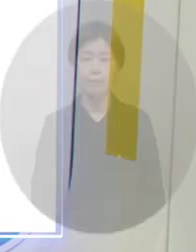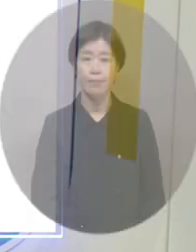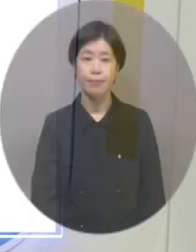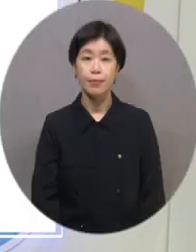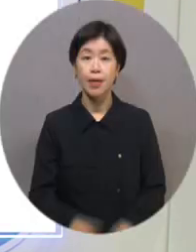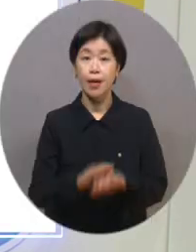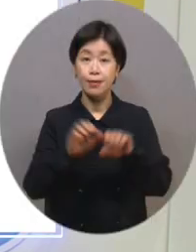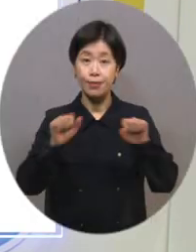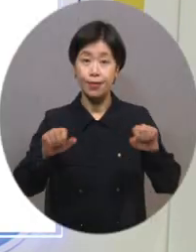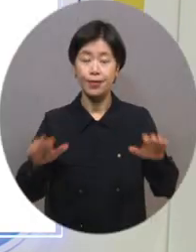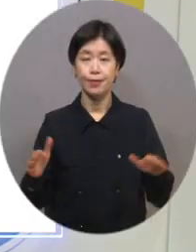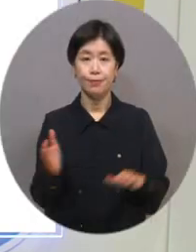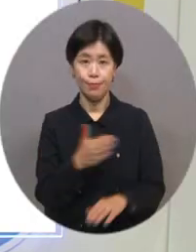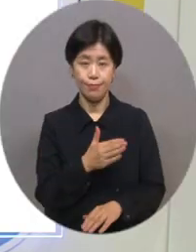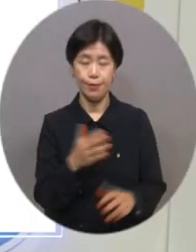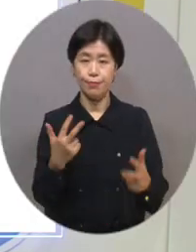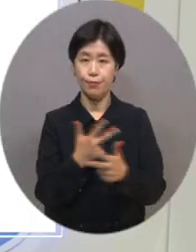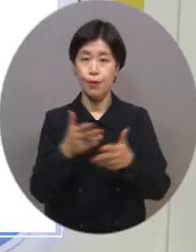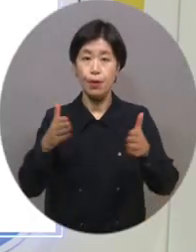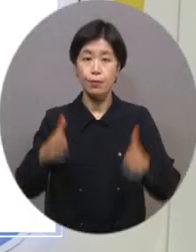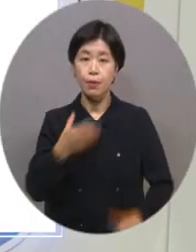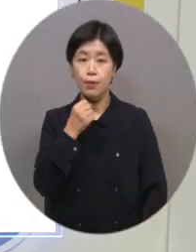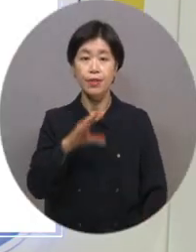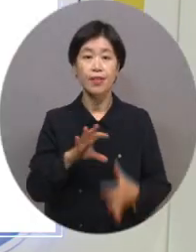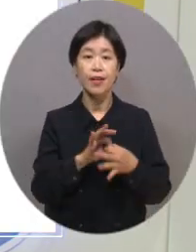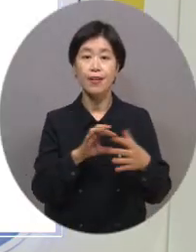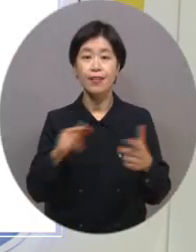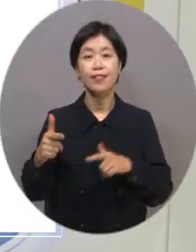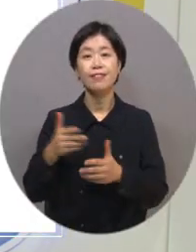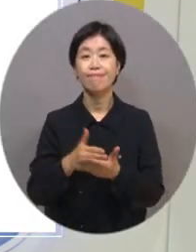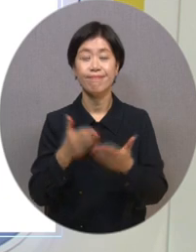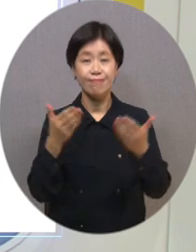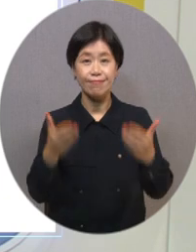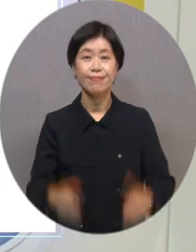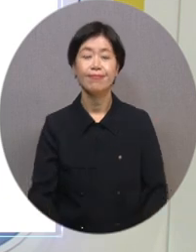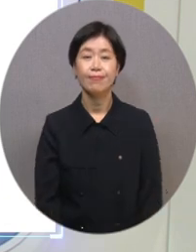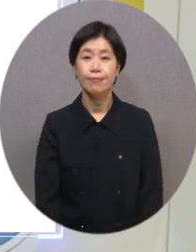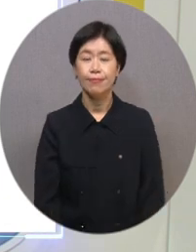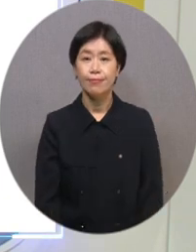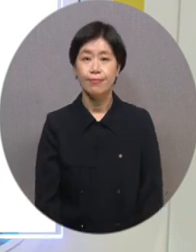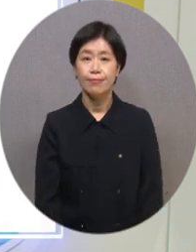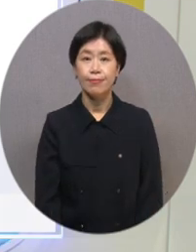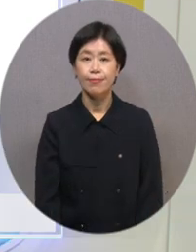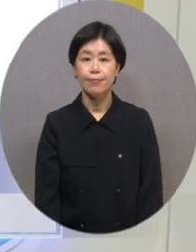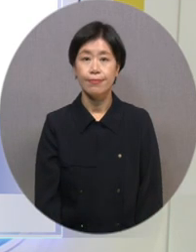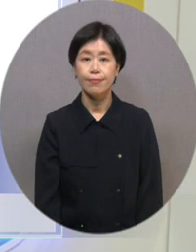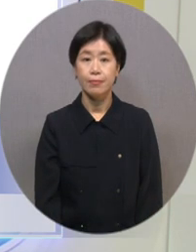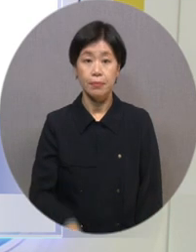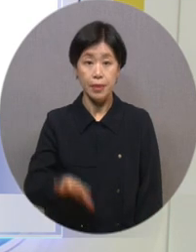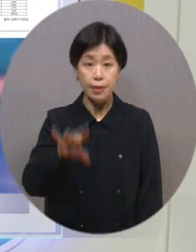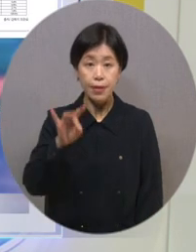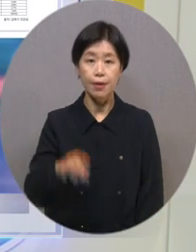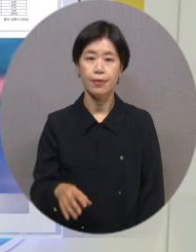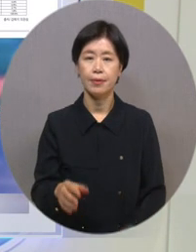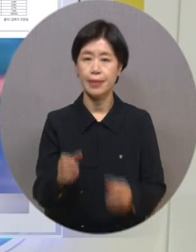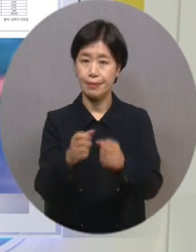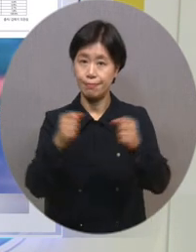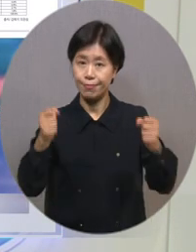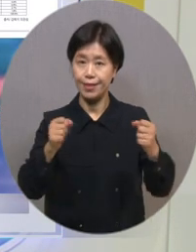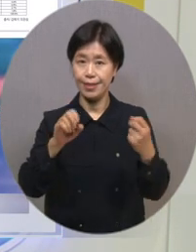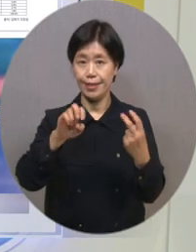안녕하세요 지금부터 한 주간의 복지의 소식을 장애인 신문과 함께 만나봅니다 먼저 장애인 신문